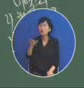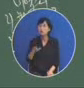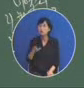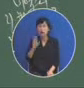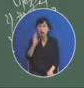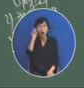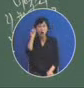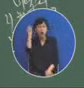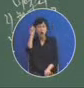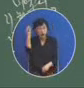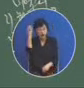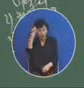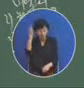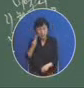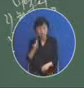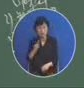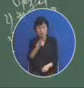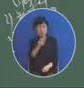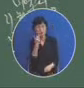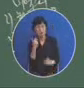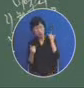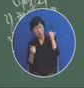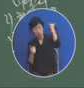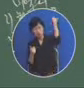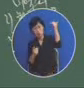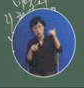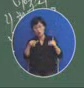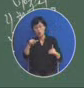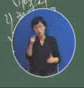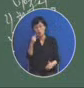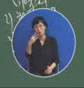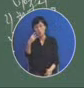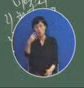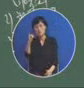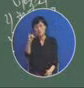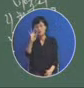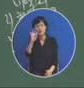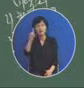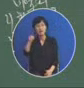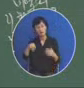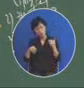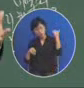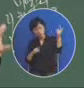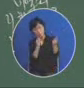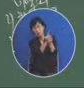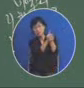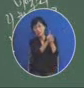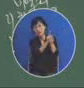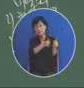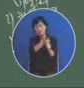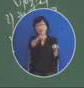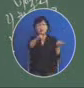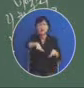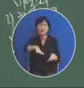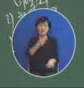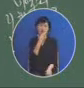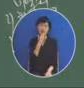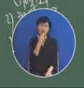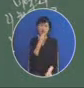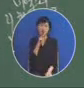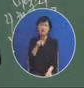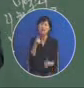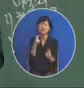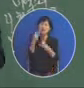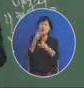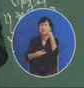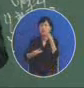겁니다. 골리앗을 무너뜨리는 역사는 나요. One day you will face Goliath. And works where you make Goliath crumble will take place. These